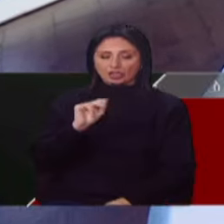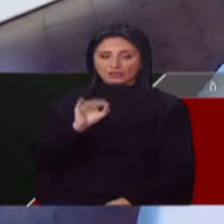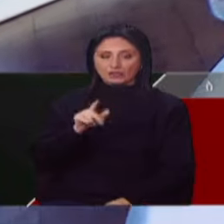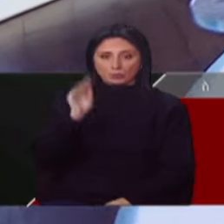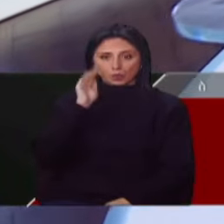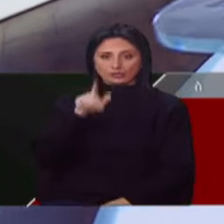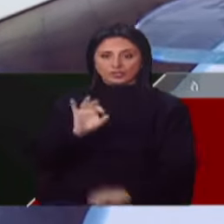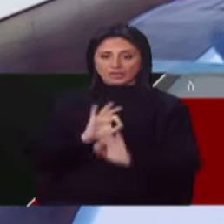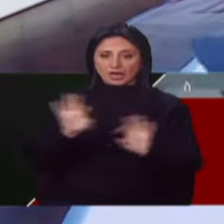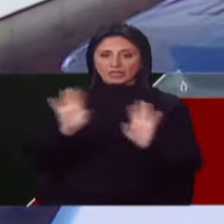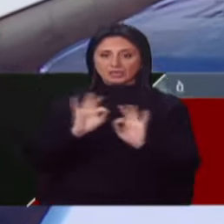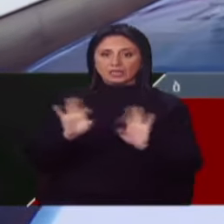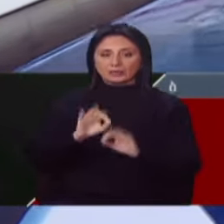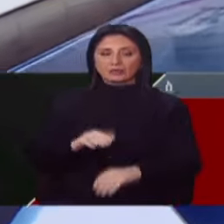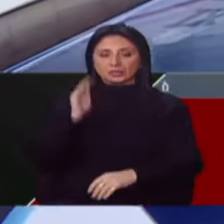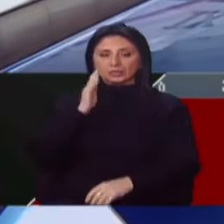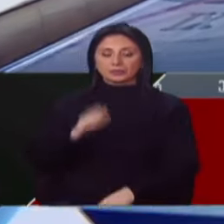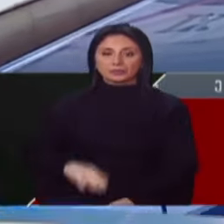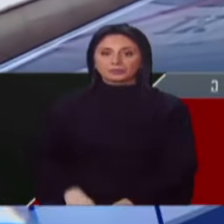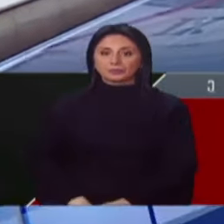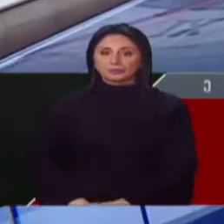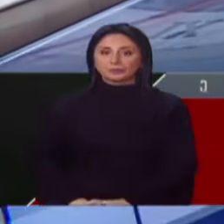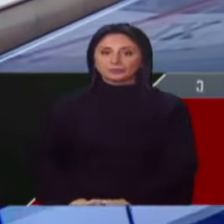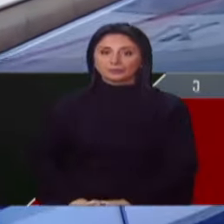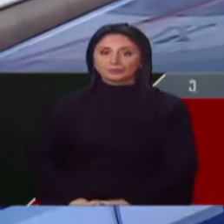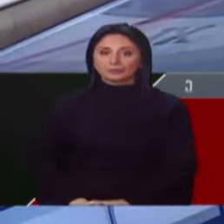romelmats moismina es ganzkhadebebi. Maka gisment.